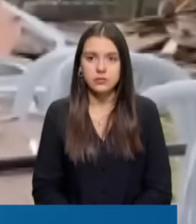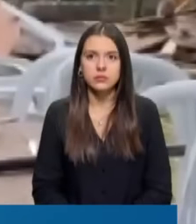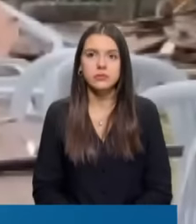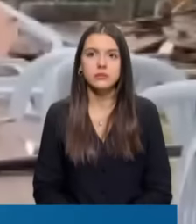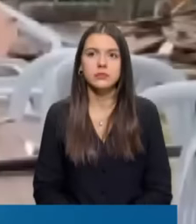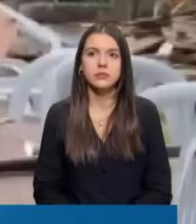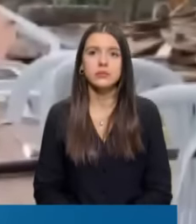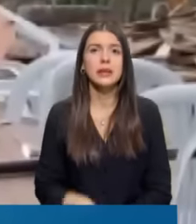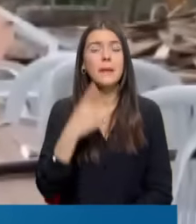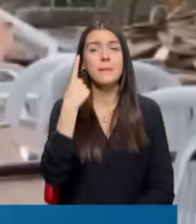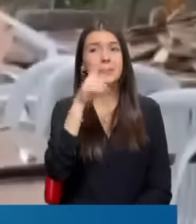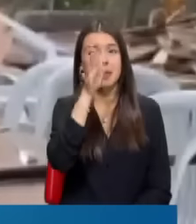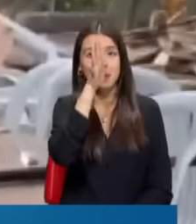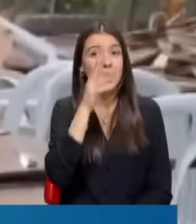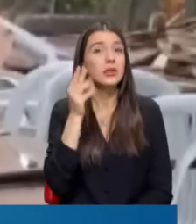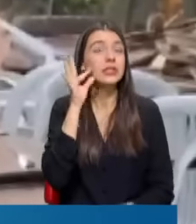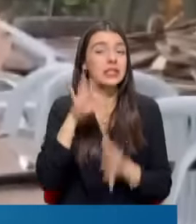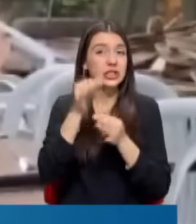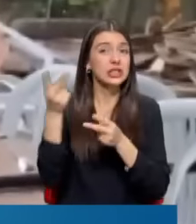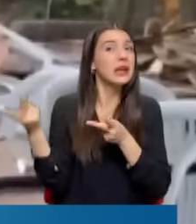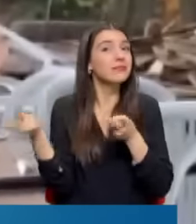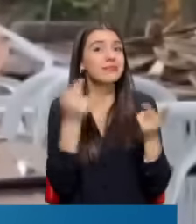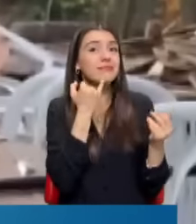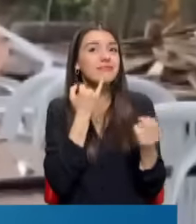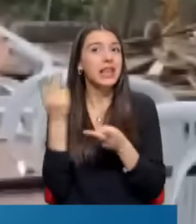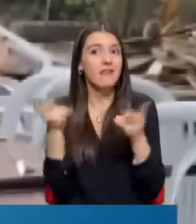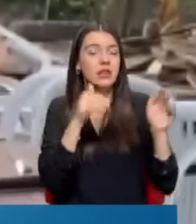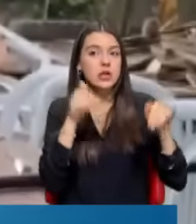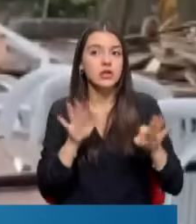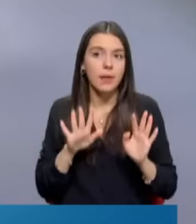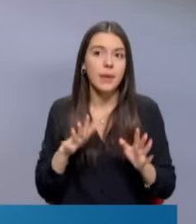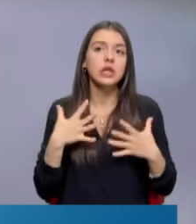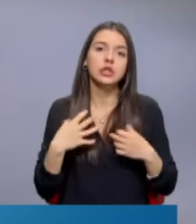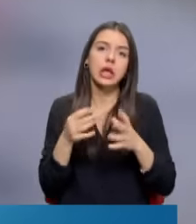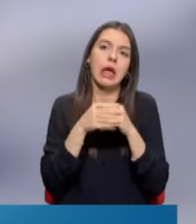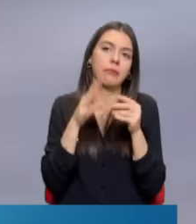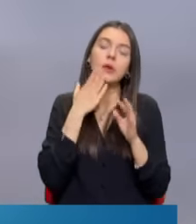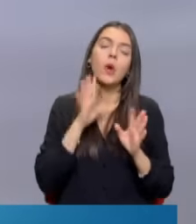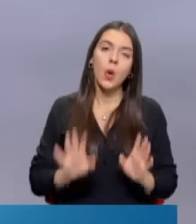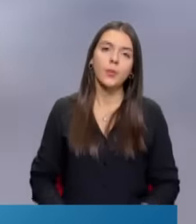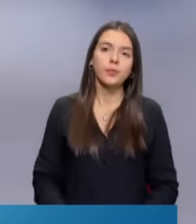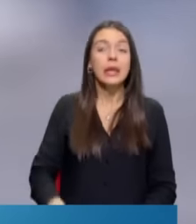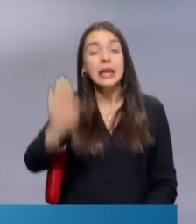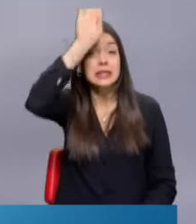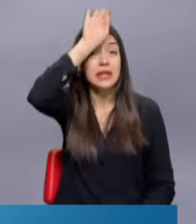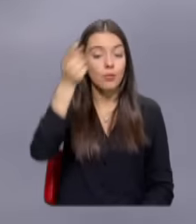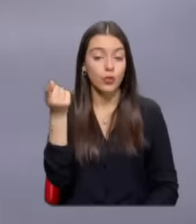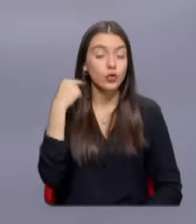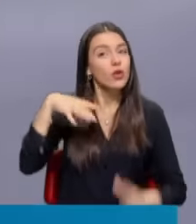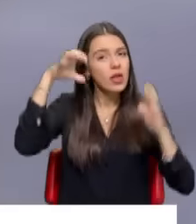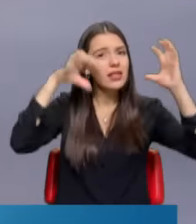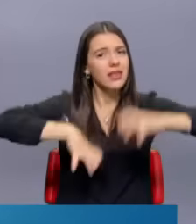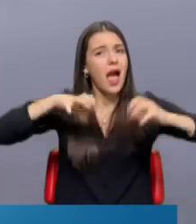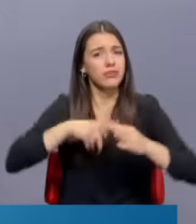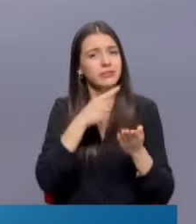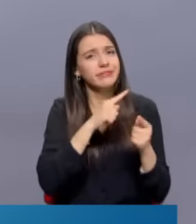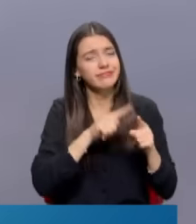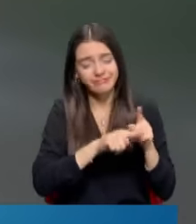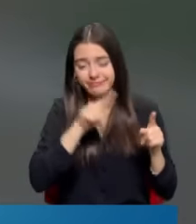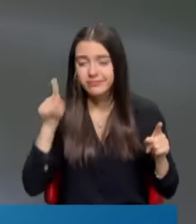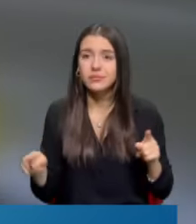1500 kişi davetlimiz vardı ama her şey yarıda kaldı. Buna şükür can kaybımız yok. İstanbul'da dün gün boyu yağmurla ıslandı.